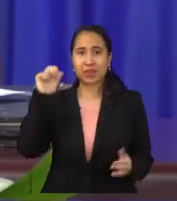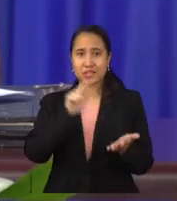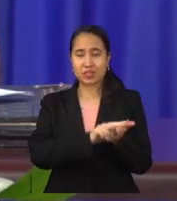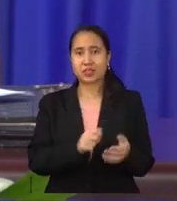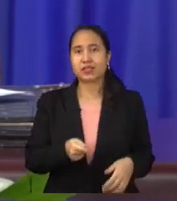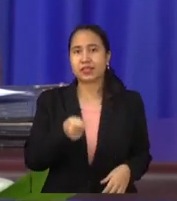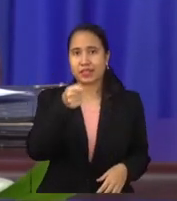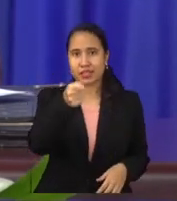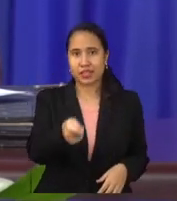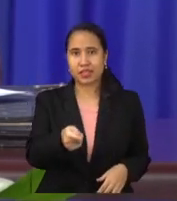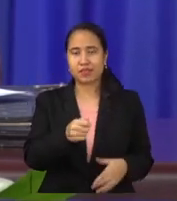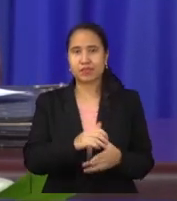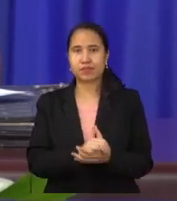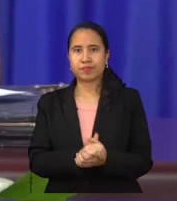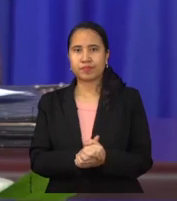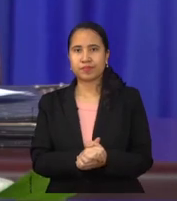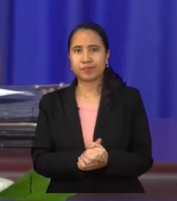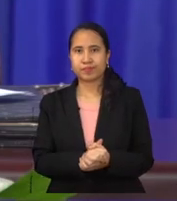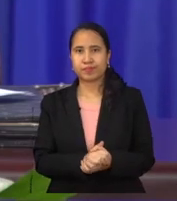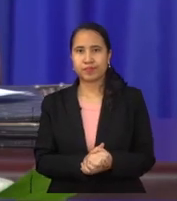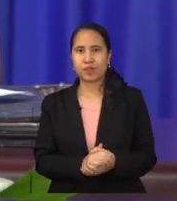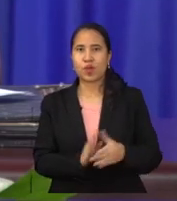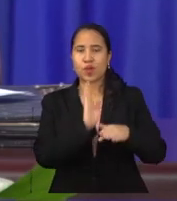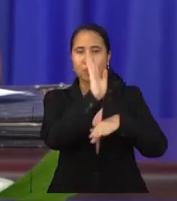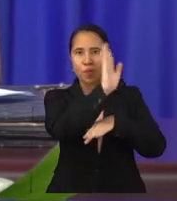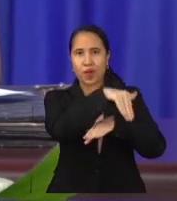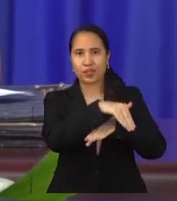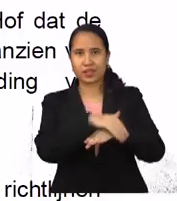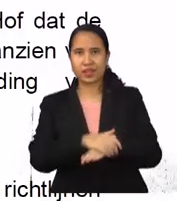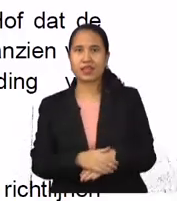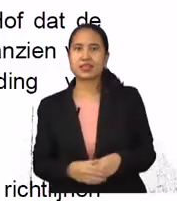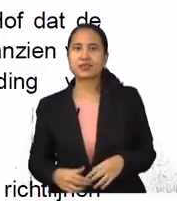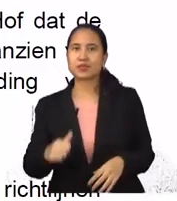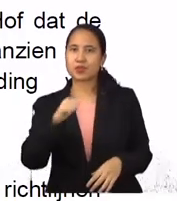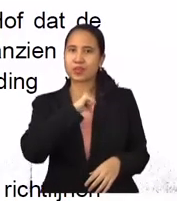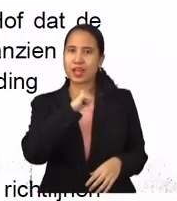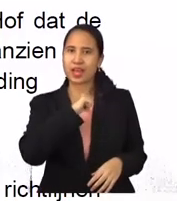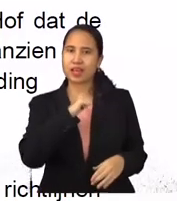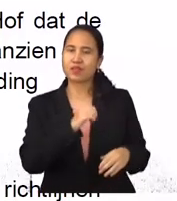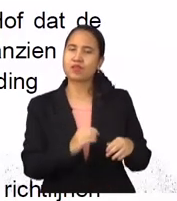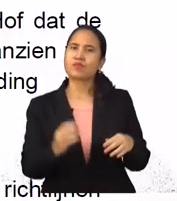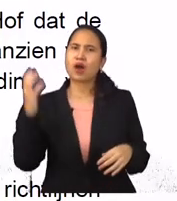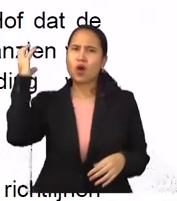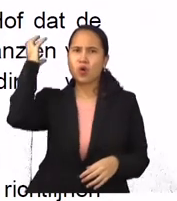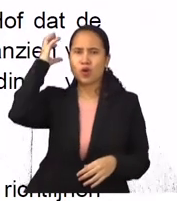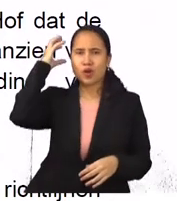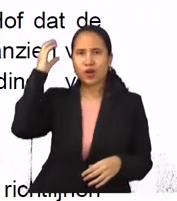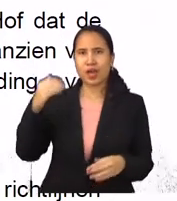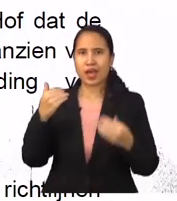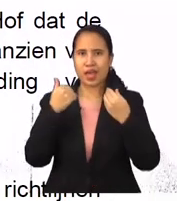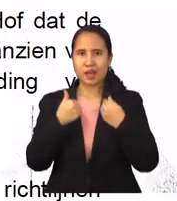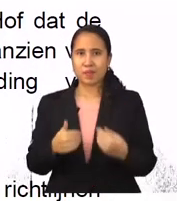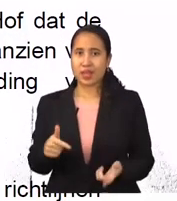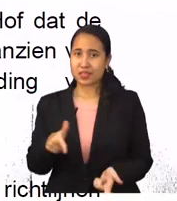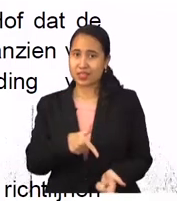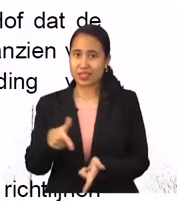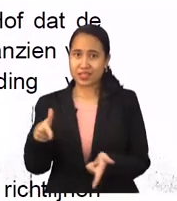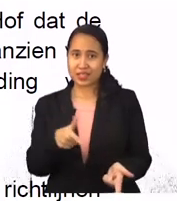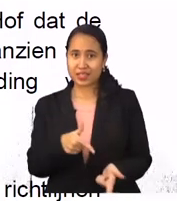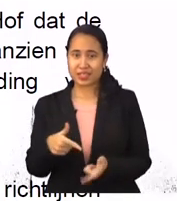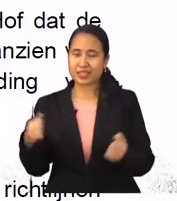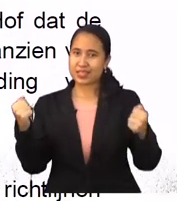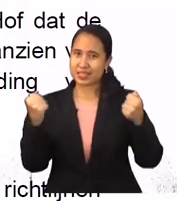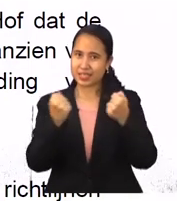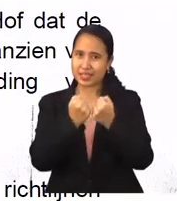Buitenlandse politiek-maatschappelijke overwegingen hebben veelal te maken met het beëindigen van een oorlog en de wens om militairen die in de strijd